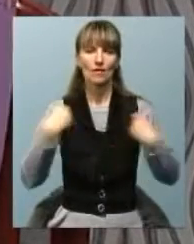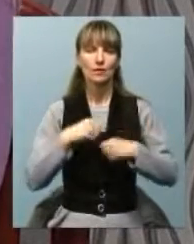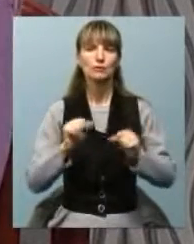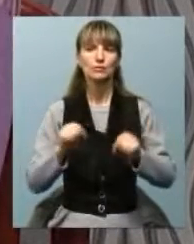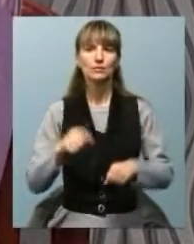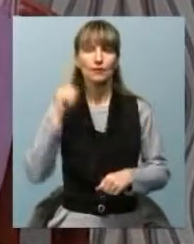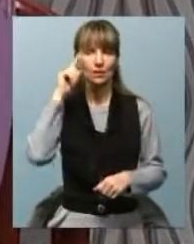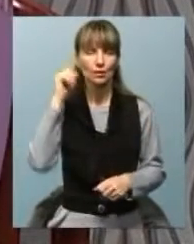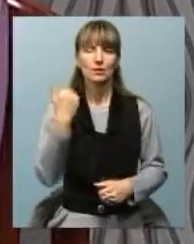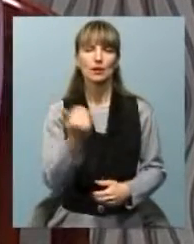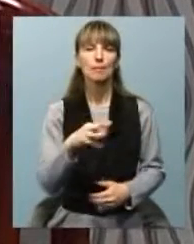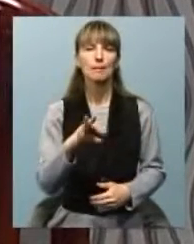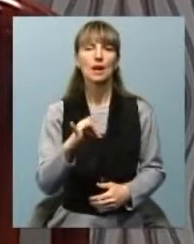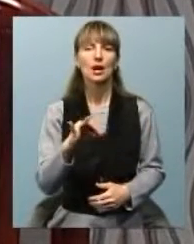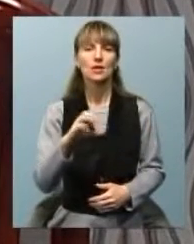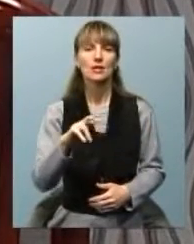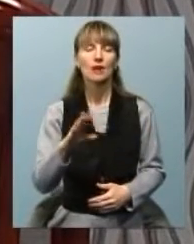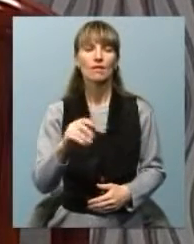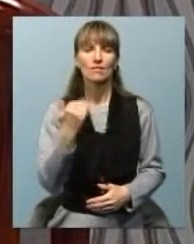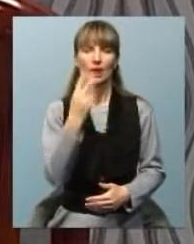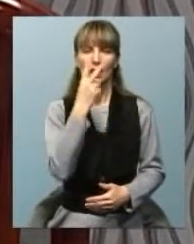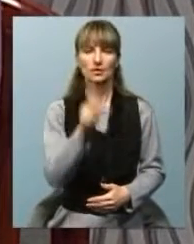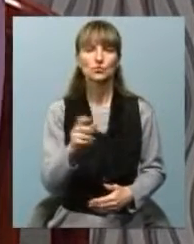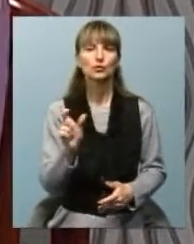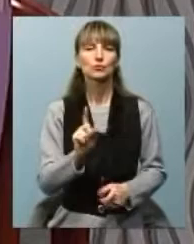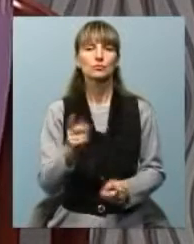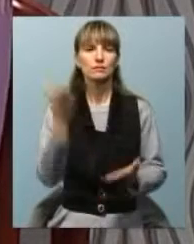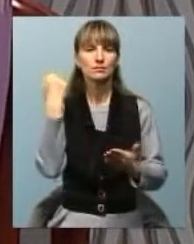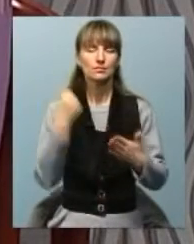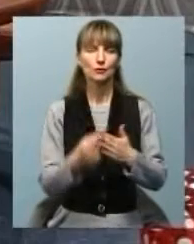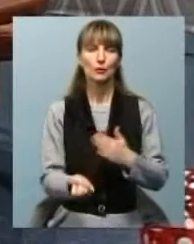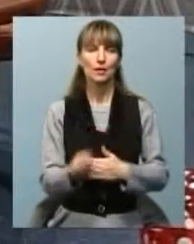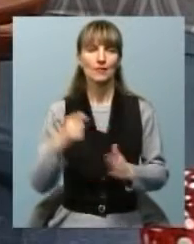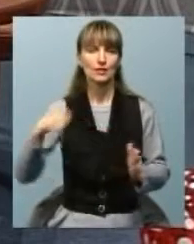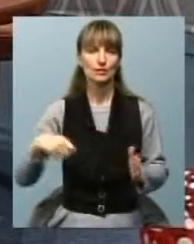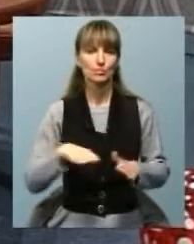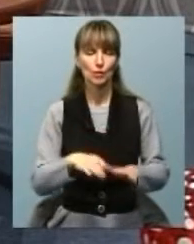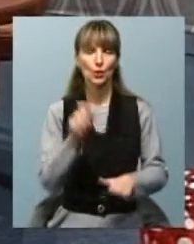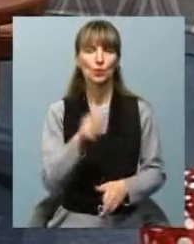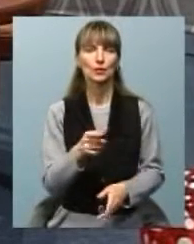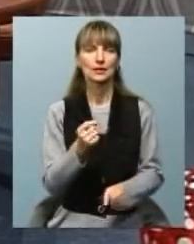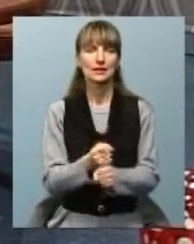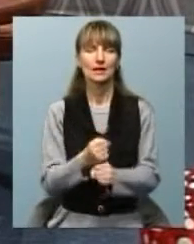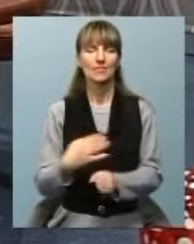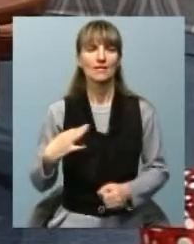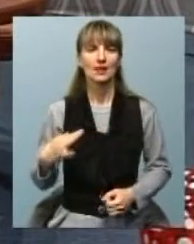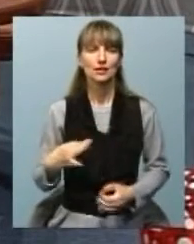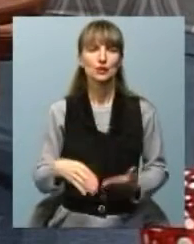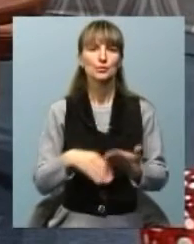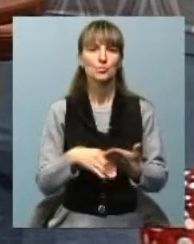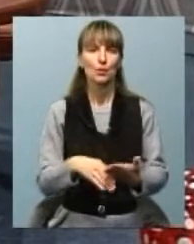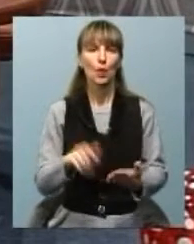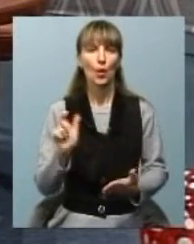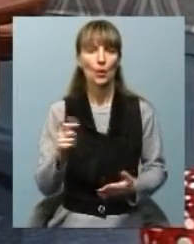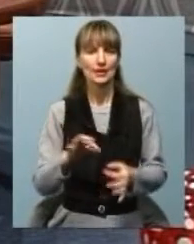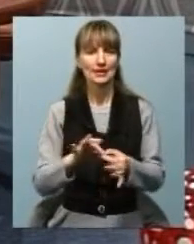чи відомо тобі, Мирославе, і вам, глядачі, що колись дуже давно, ще до появи швейних машинок, люди виготовляли речі за допомогою